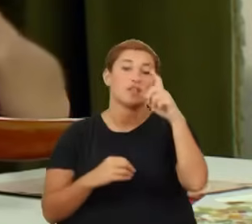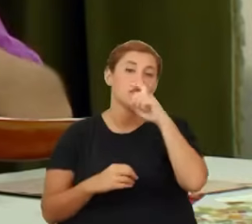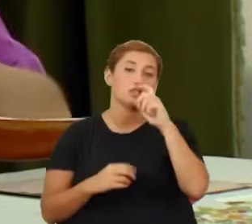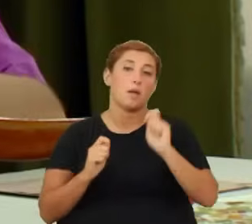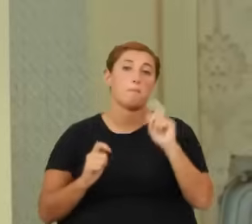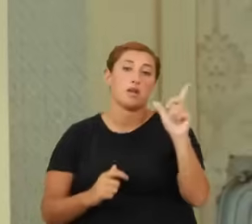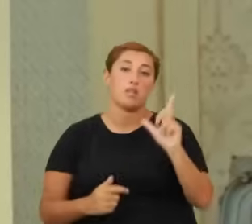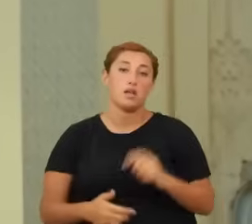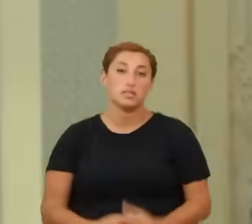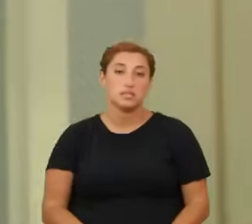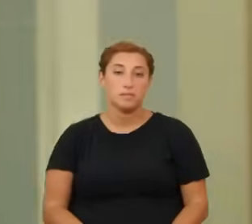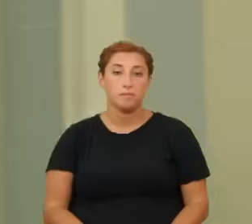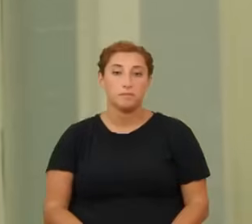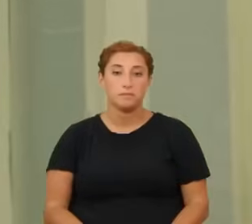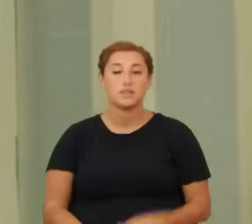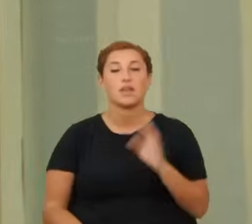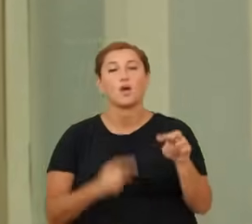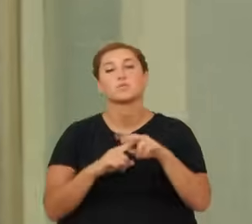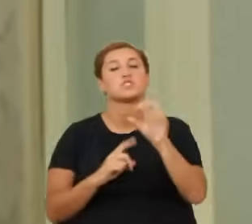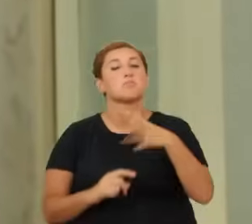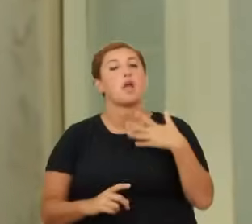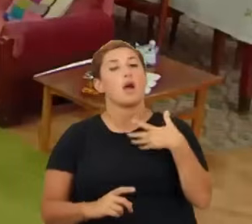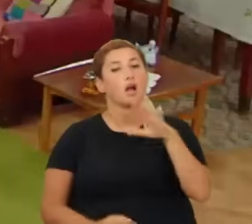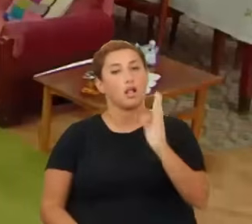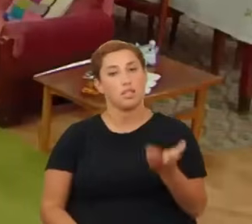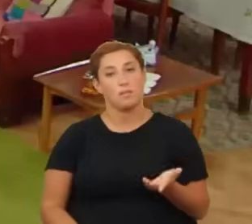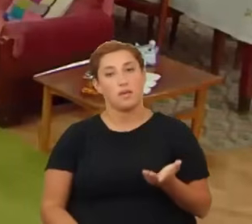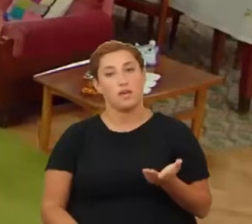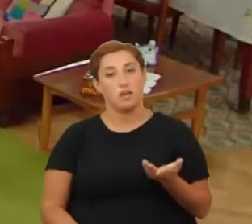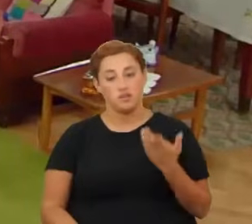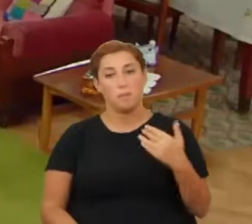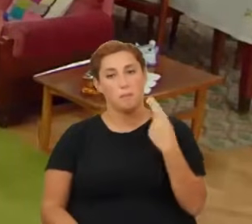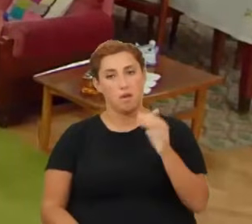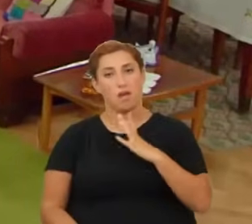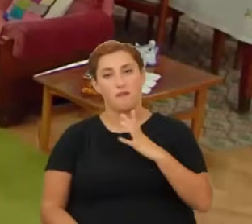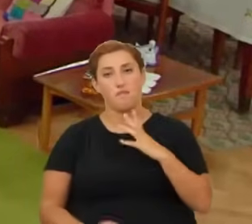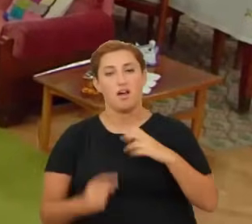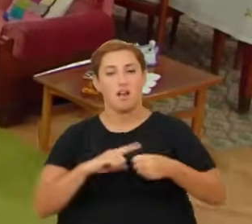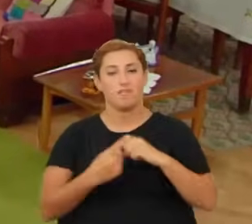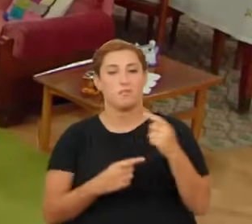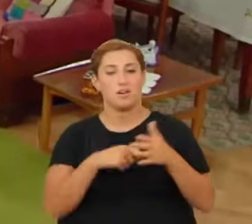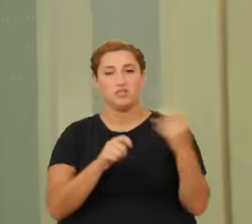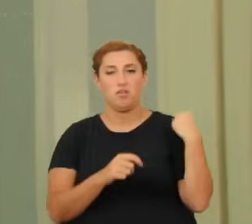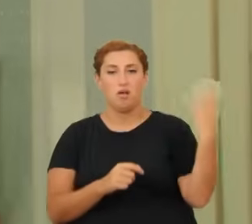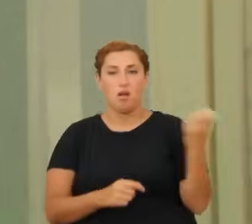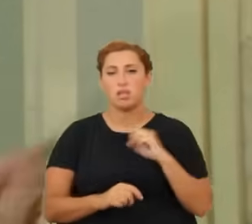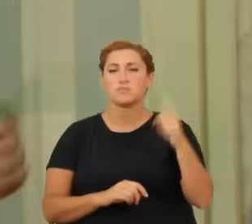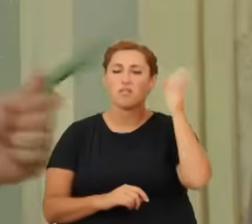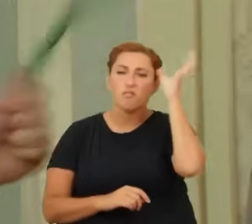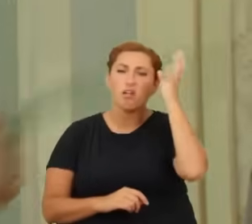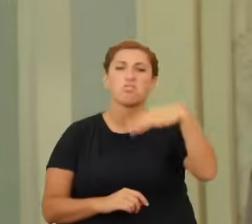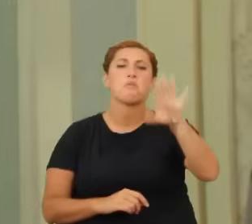işçilik yapmak lazım. Ha. Ya kuzen sen hiç merak etme ya. Şey, bende para var. Haftalığımı ben yeni aldım. Yani